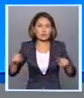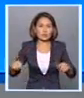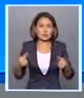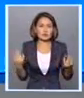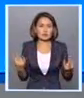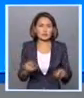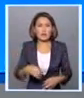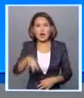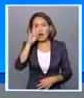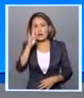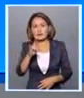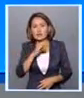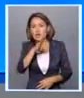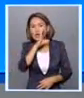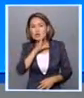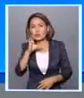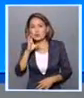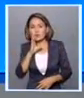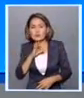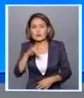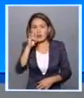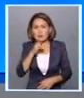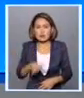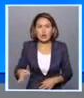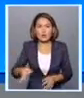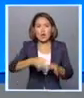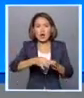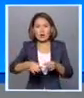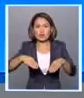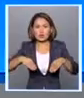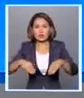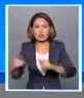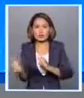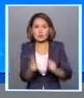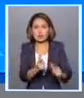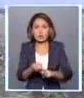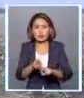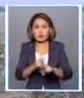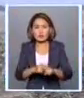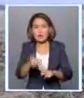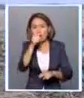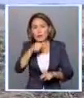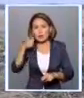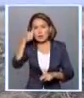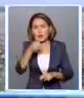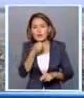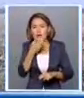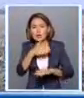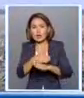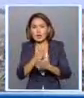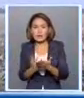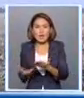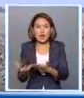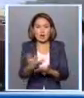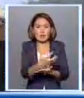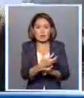еліміздің солтүстігіндегі диқандар көктемгі егіс науқанын енді аяқтап, алқаптарды дәріліуге кірісті. Былтыр астық мол болғанмен, бағасы